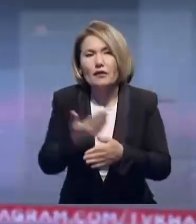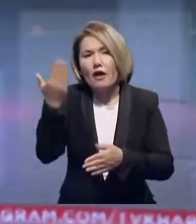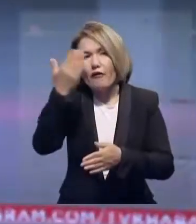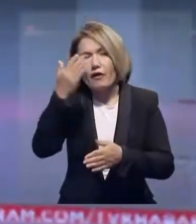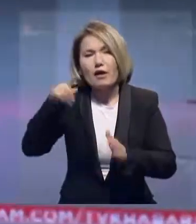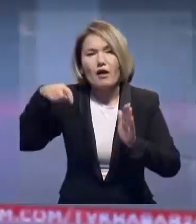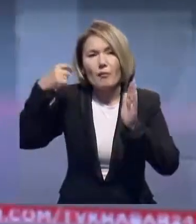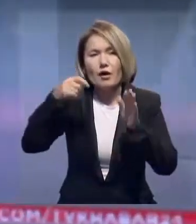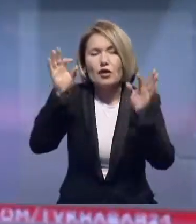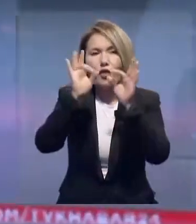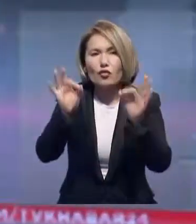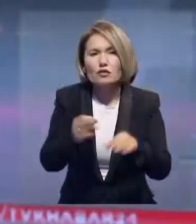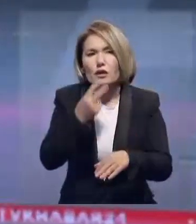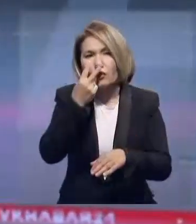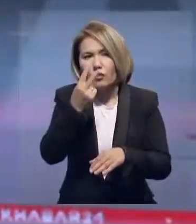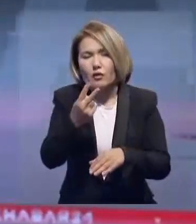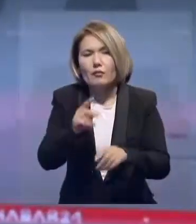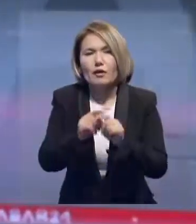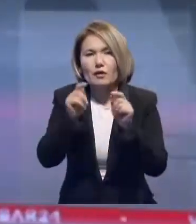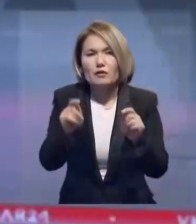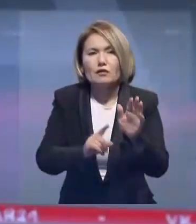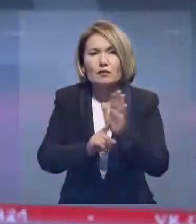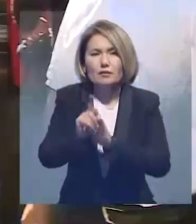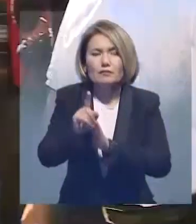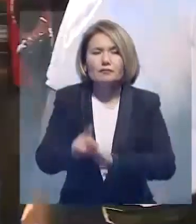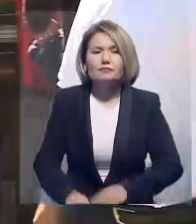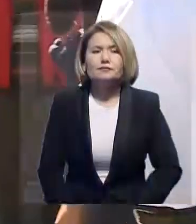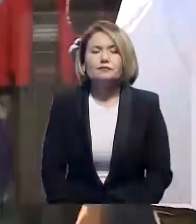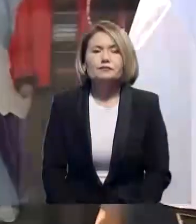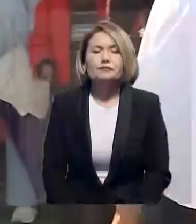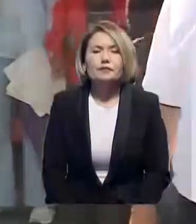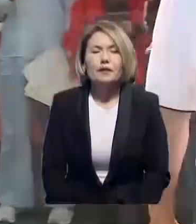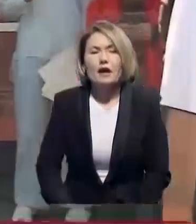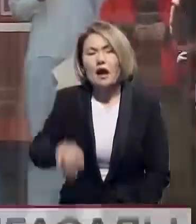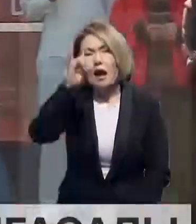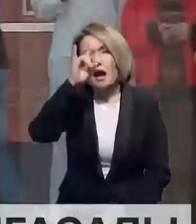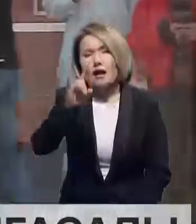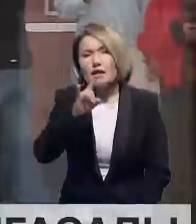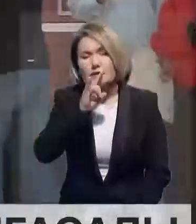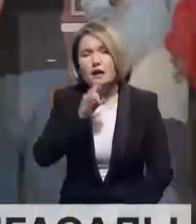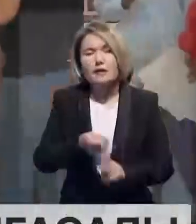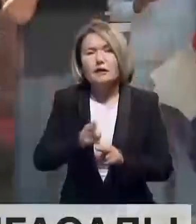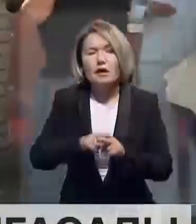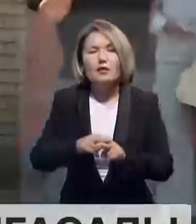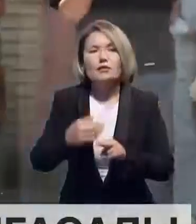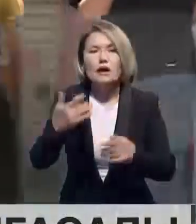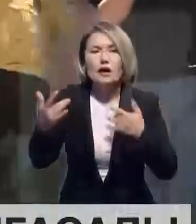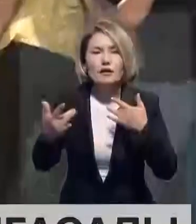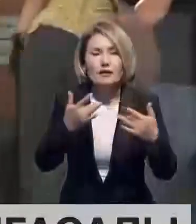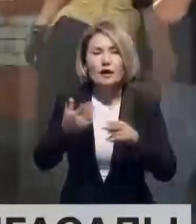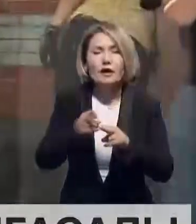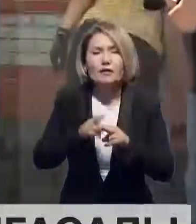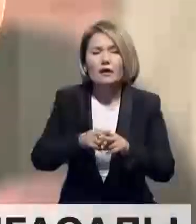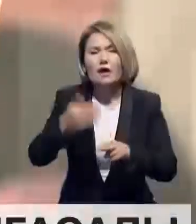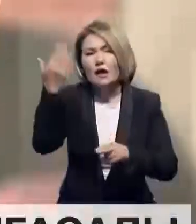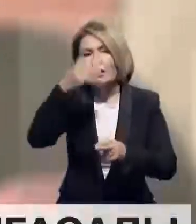туындысы күзде көзі қарақты көрермен назарына ұсынылады. Қазақ драма театрының актері алғаш рет телевизиялық